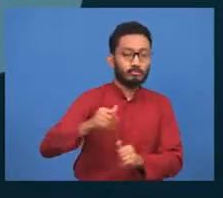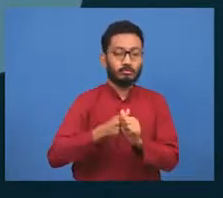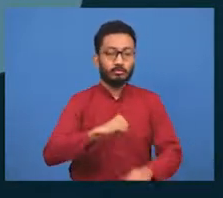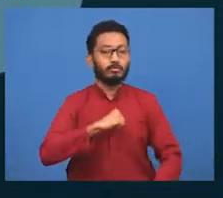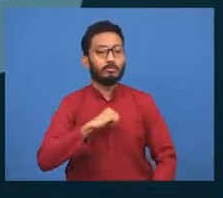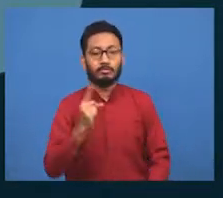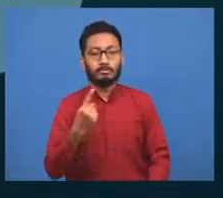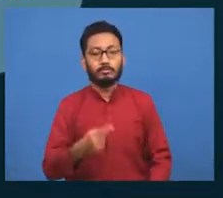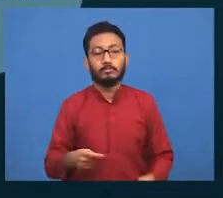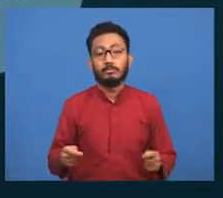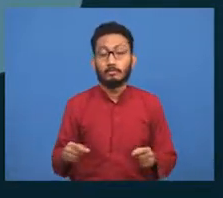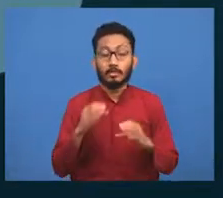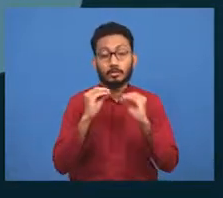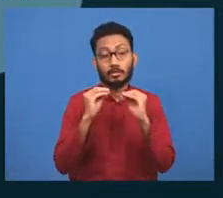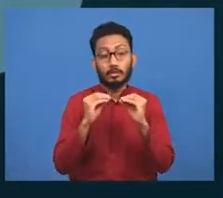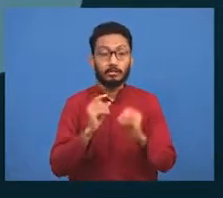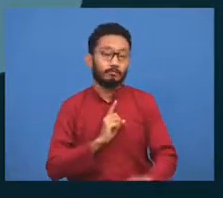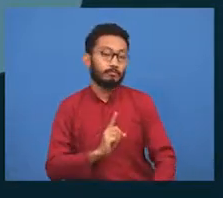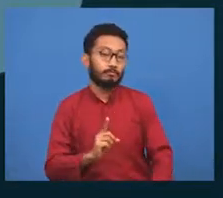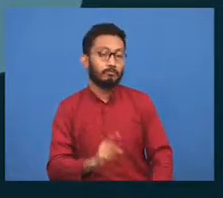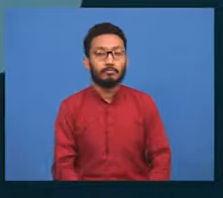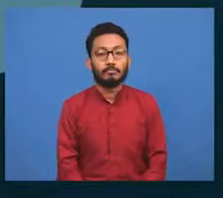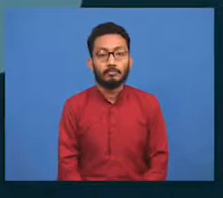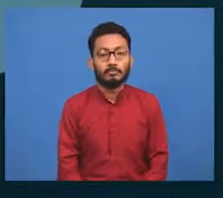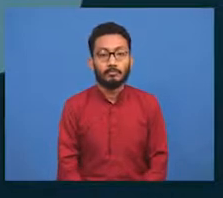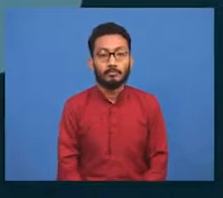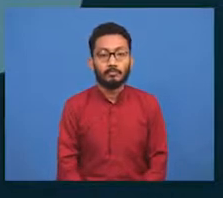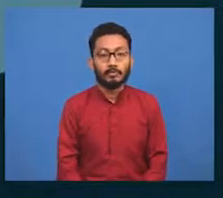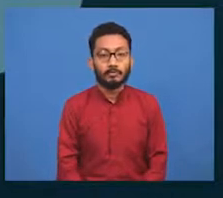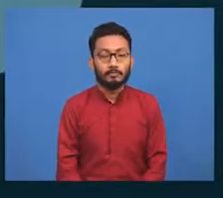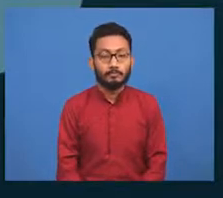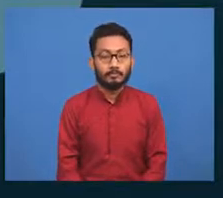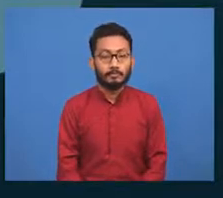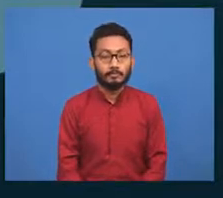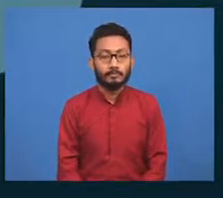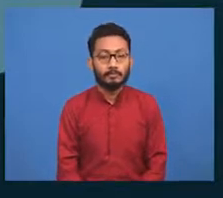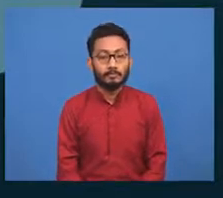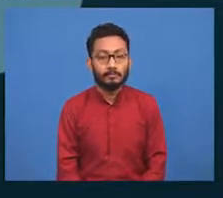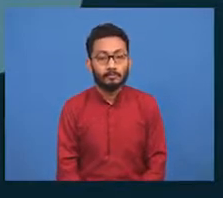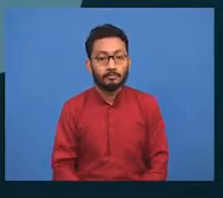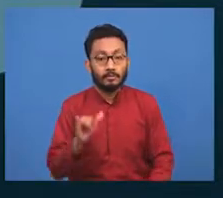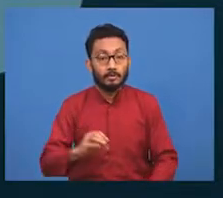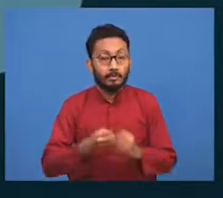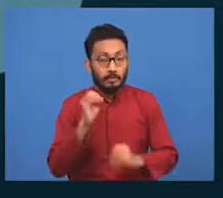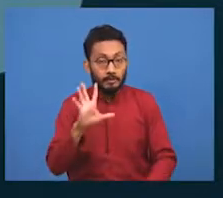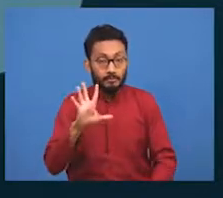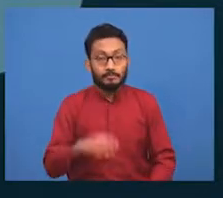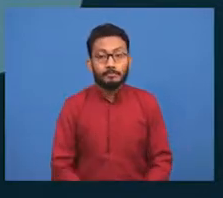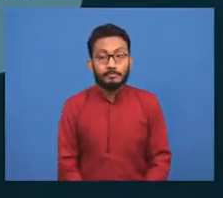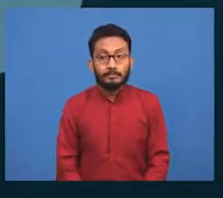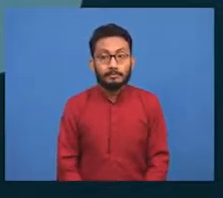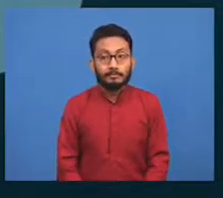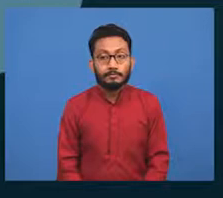dengan ajaran agama Islam. Yang seterusnya, murid-murid, yang kelima ialah orang yang melakukan